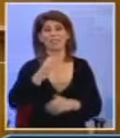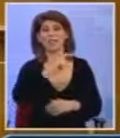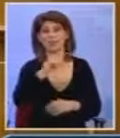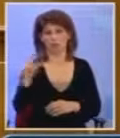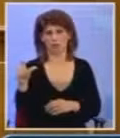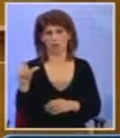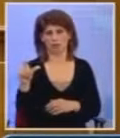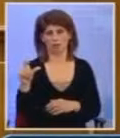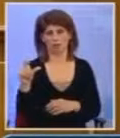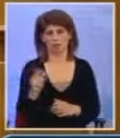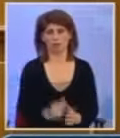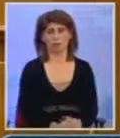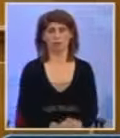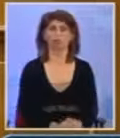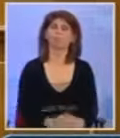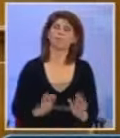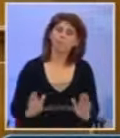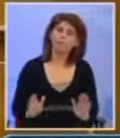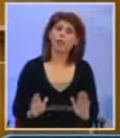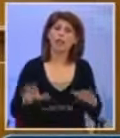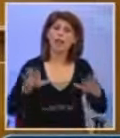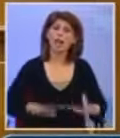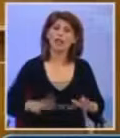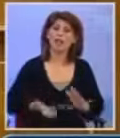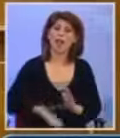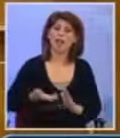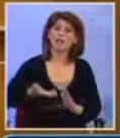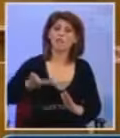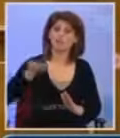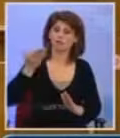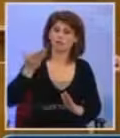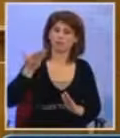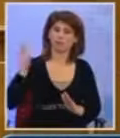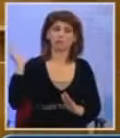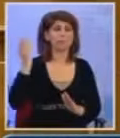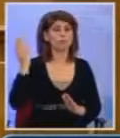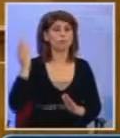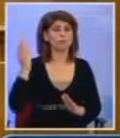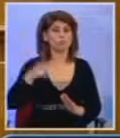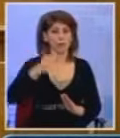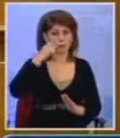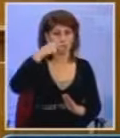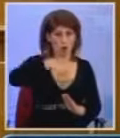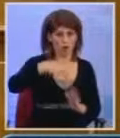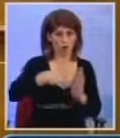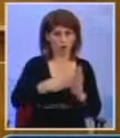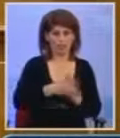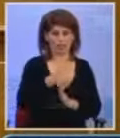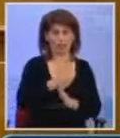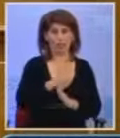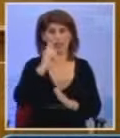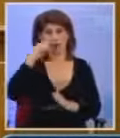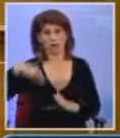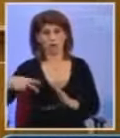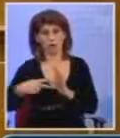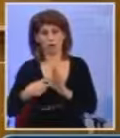δισεκατομμύρια. Και το μεταξύ η ανεργία ανεβαίνει. Όταν μεταξύ Νοεμβρίου του 2013 και Νοεμβρίου του